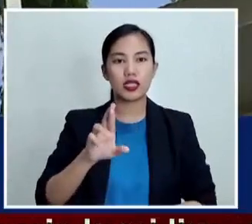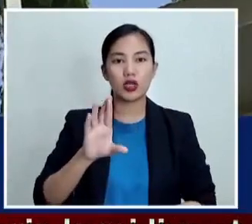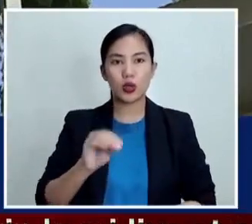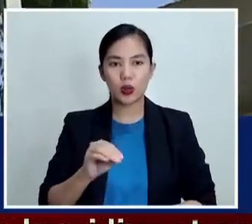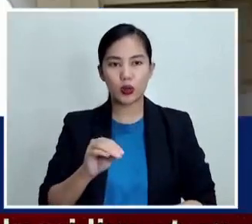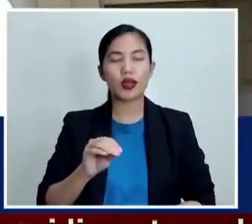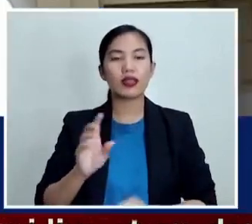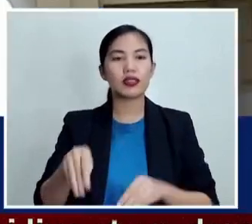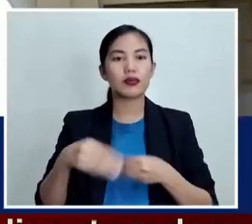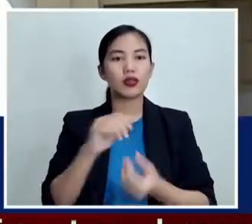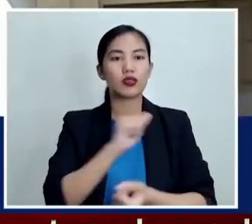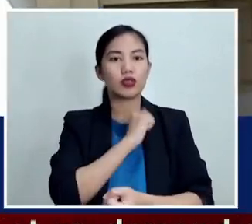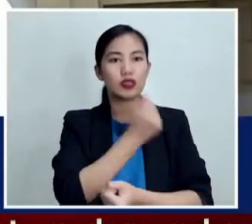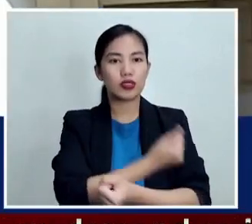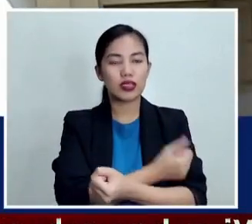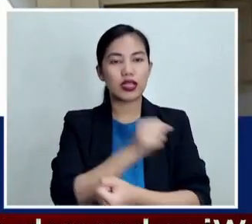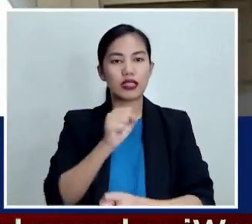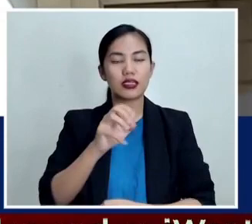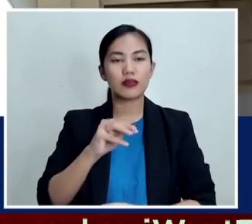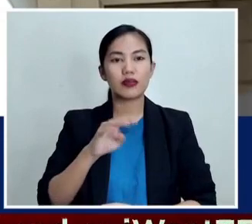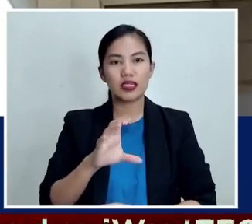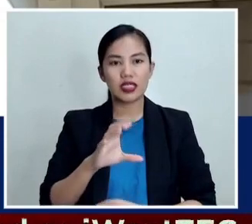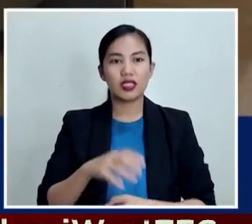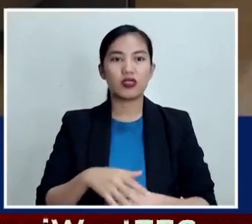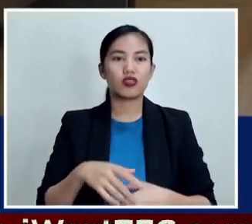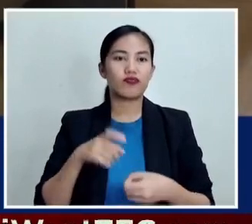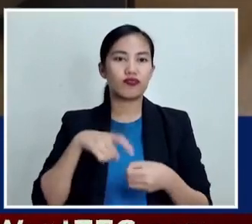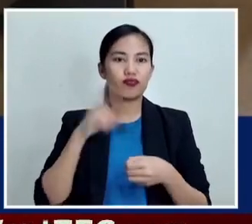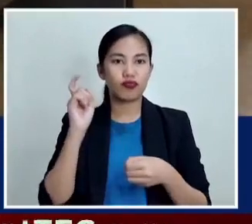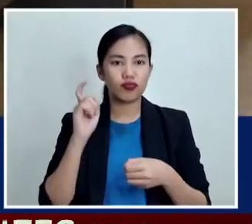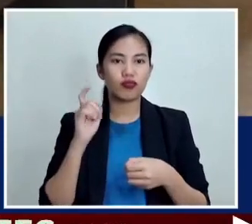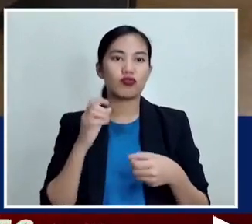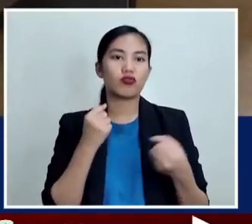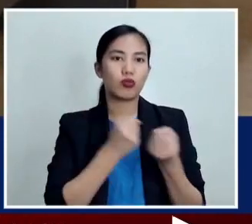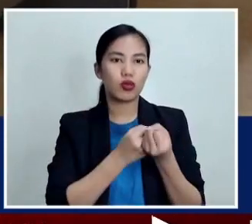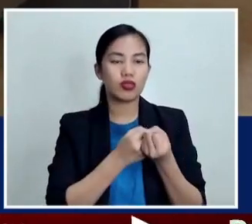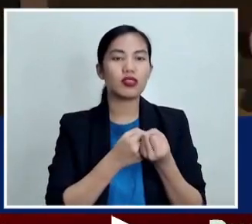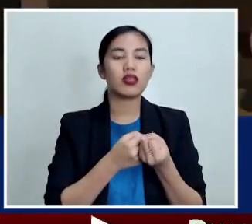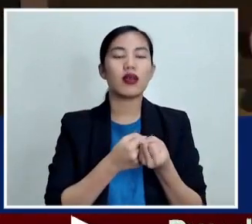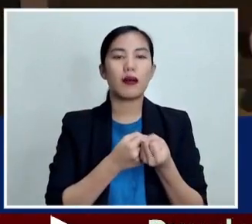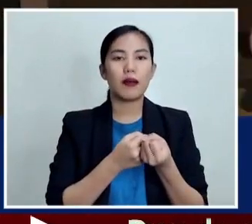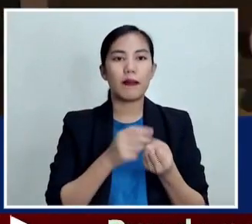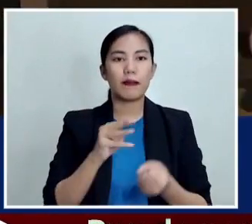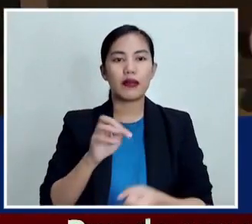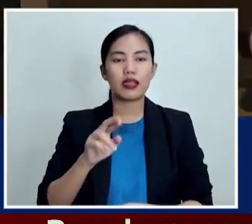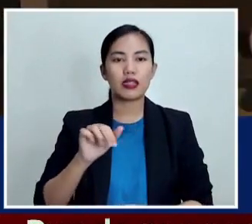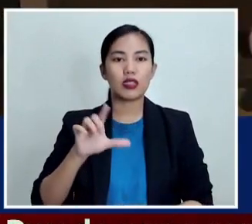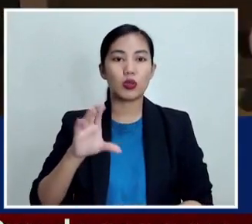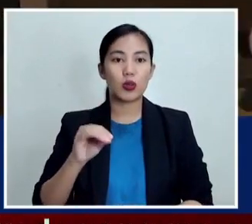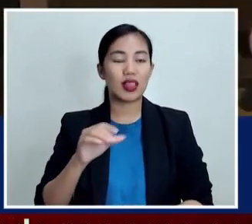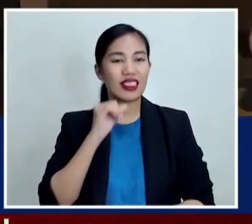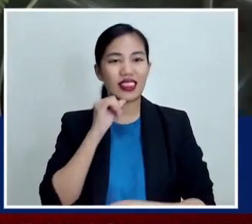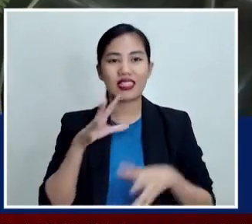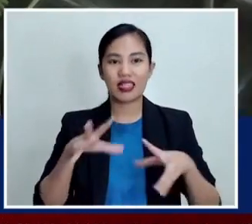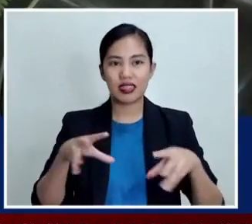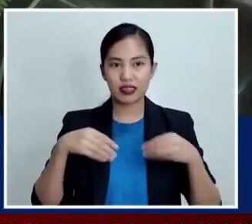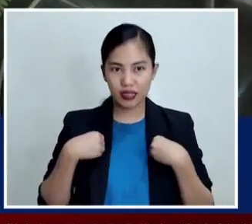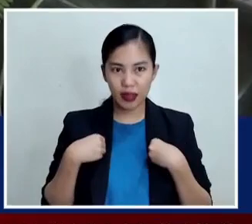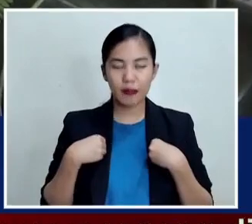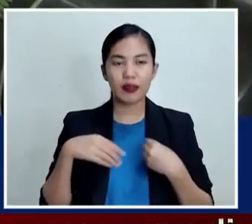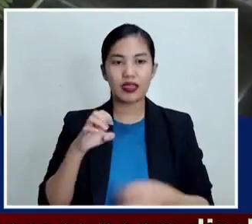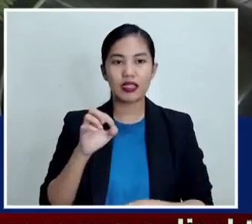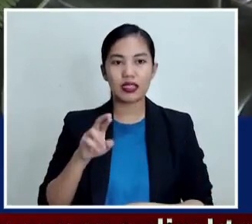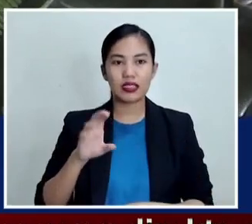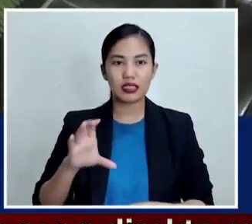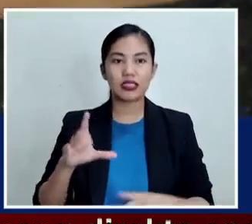sa San Miguel na umatras muna sa kontrata sa Meralco. Hindi matanggap ng ERC na sila ang sinisisi kung